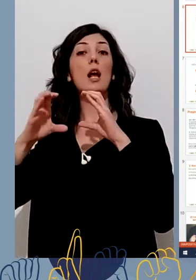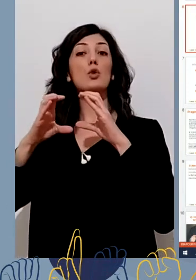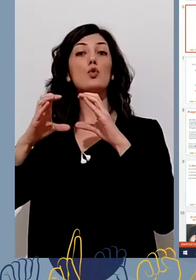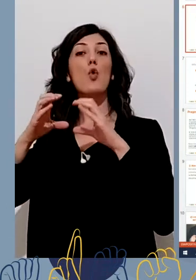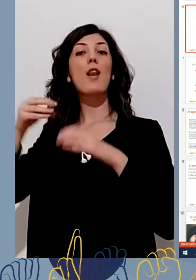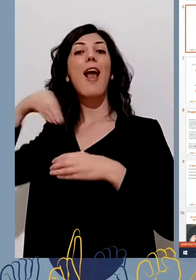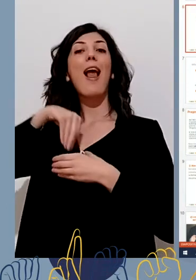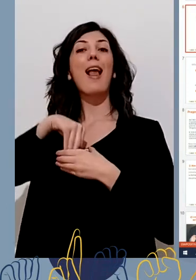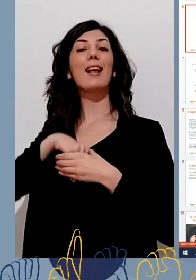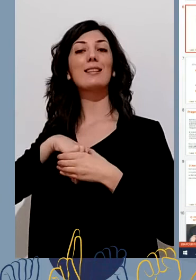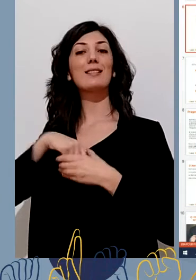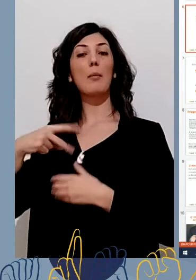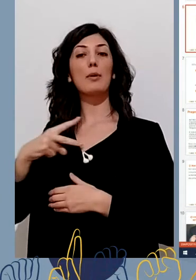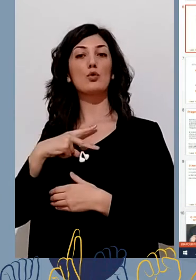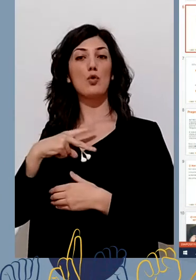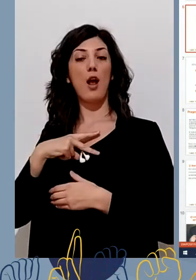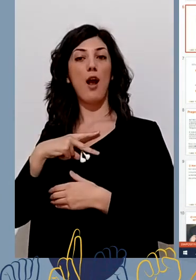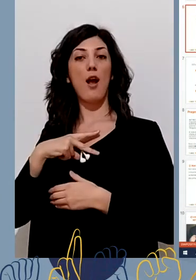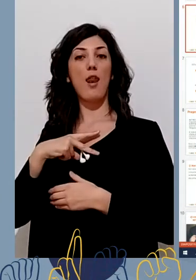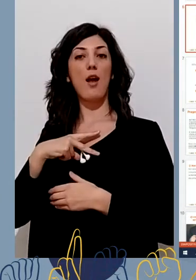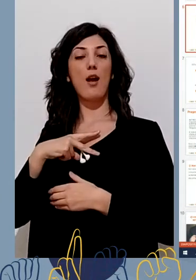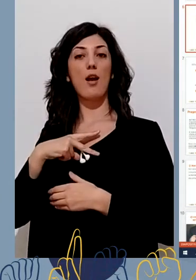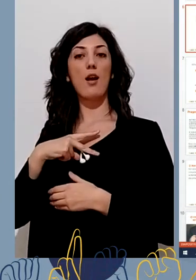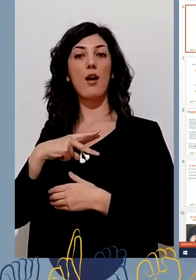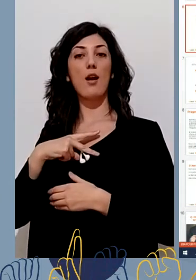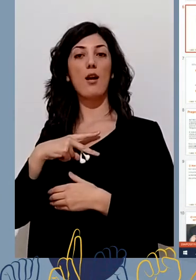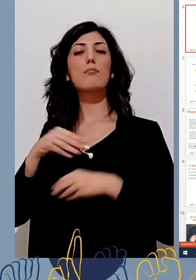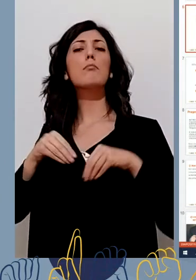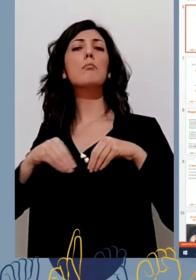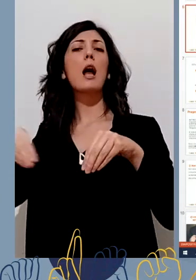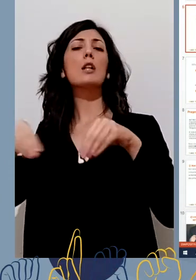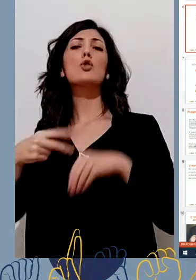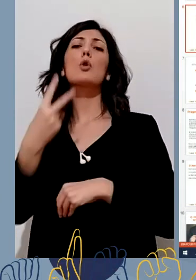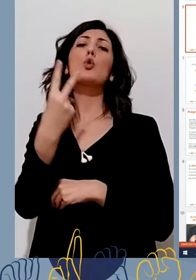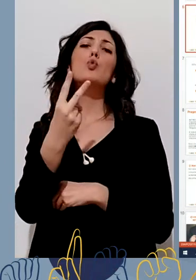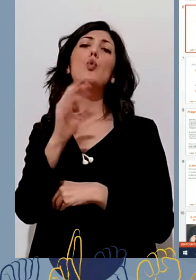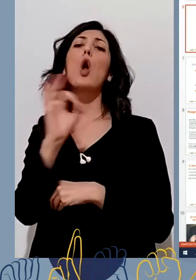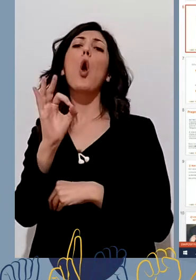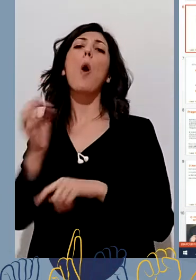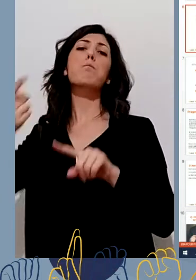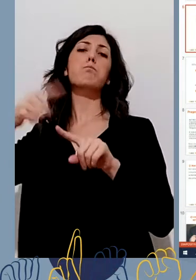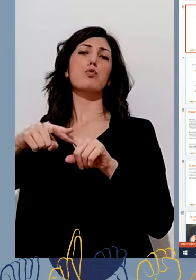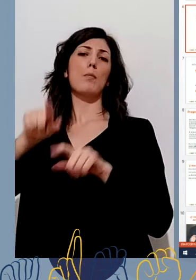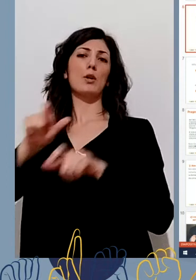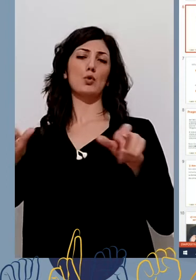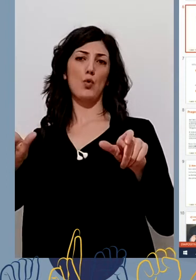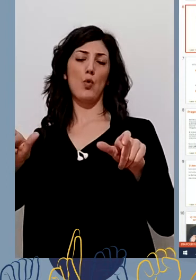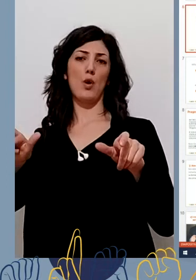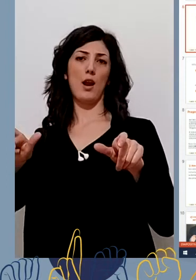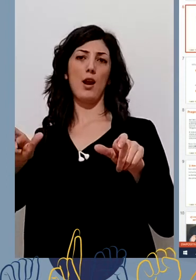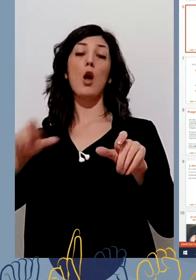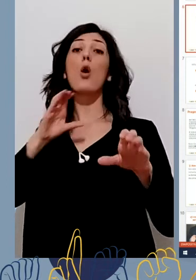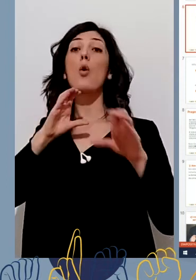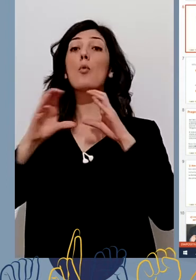si prospetta la partecipazione di due o più individui e dove all'interno della comunicazione